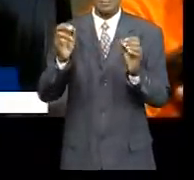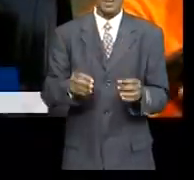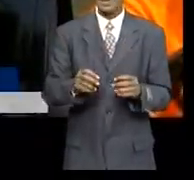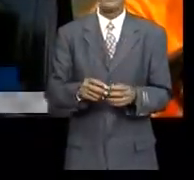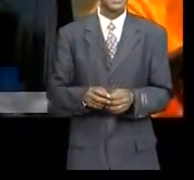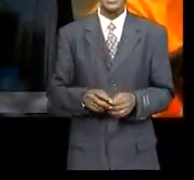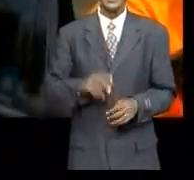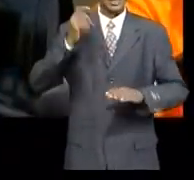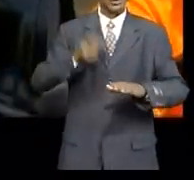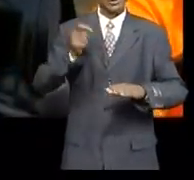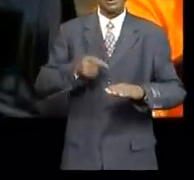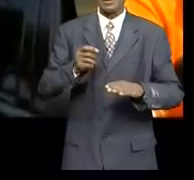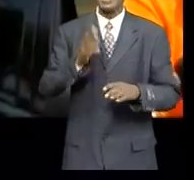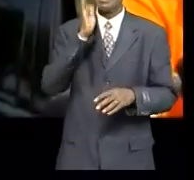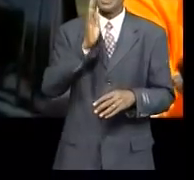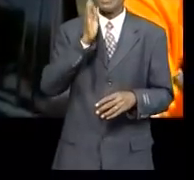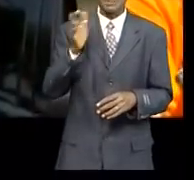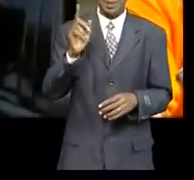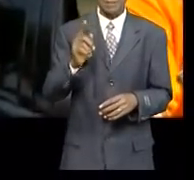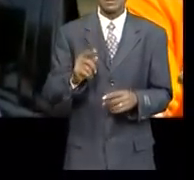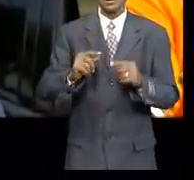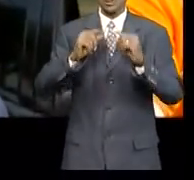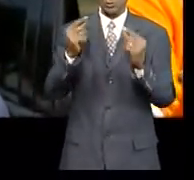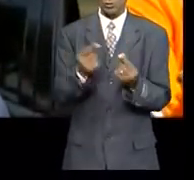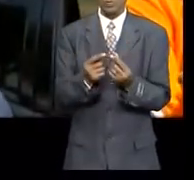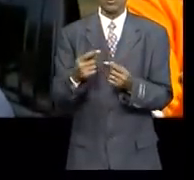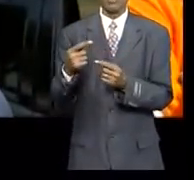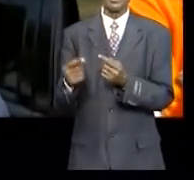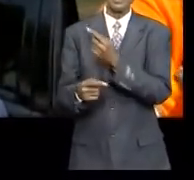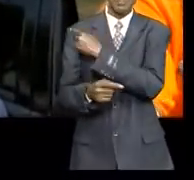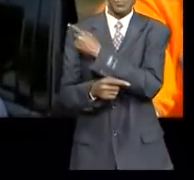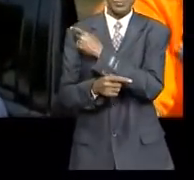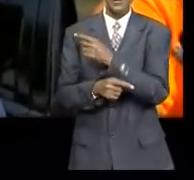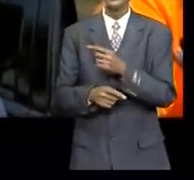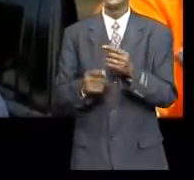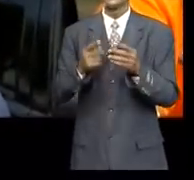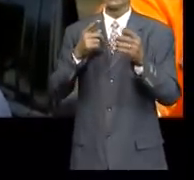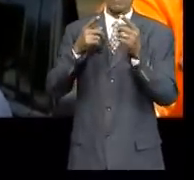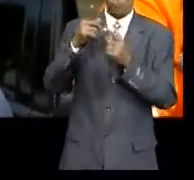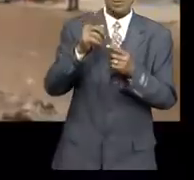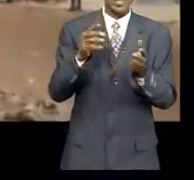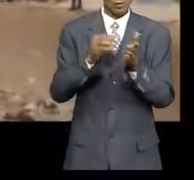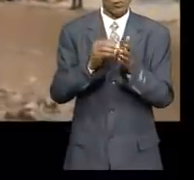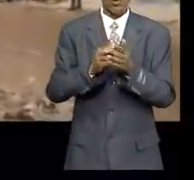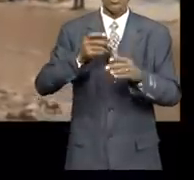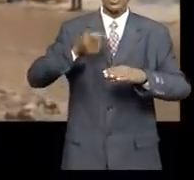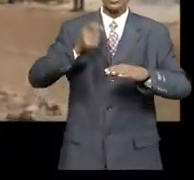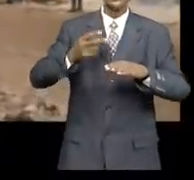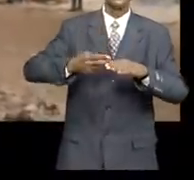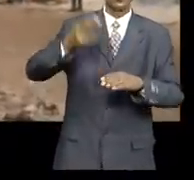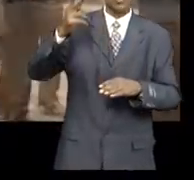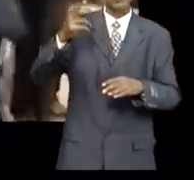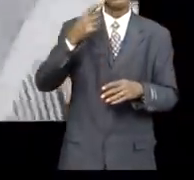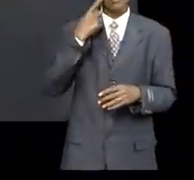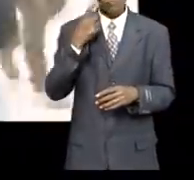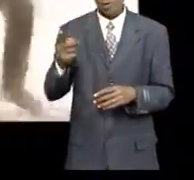qu'il y ait des résistances, nous avons confiance, nous croyons que la justice fera son travail. L'exécution met